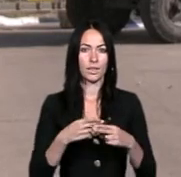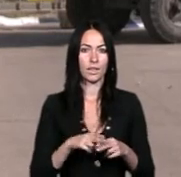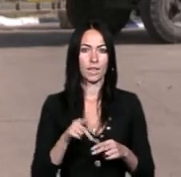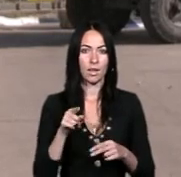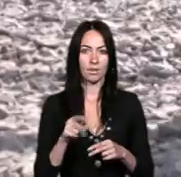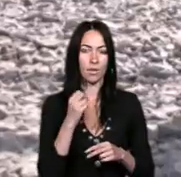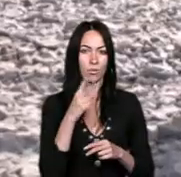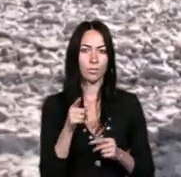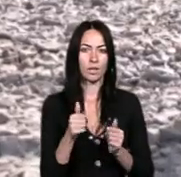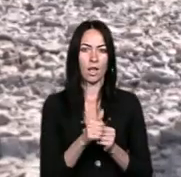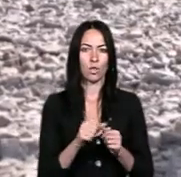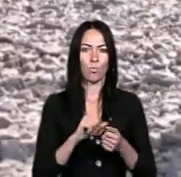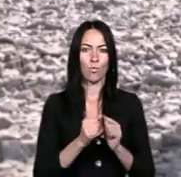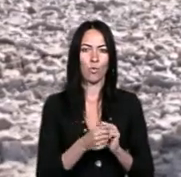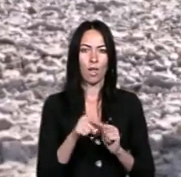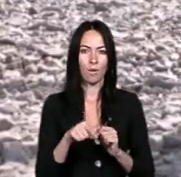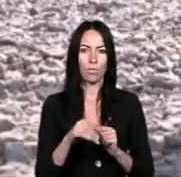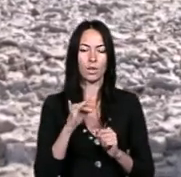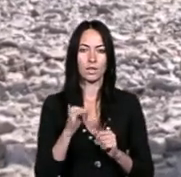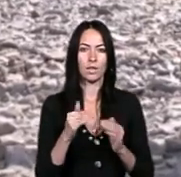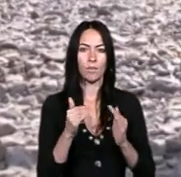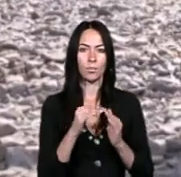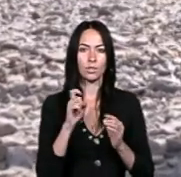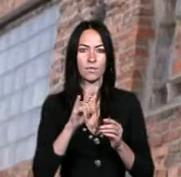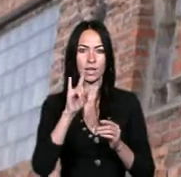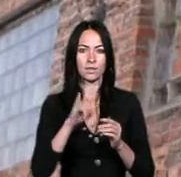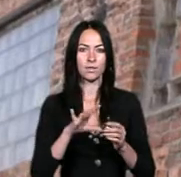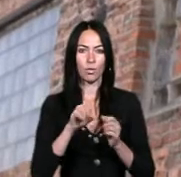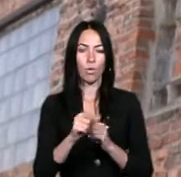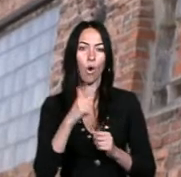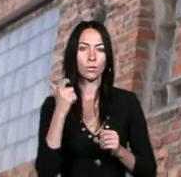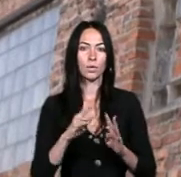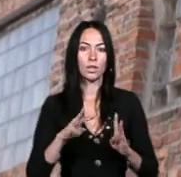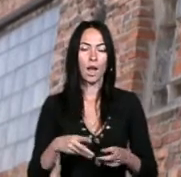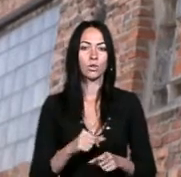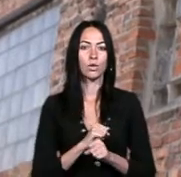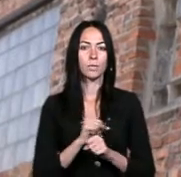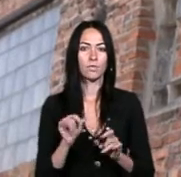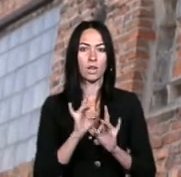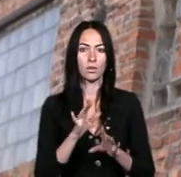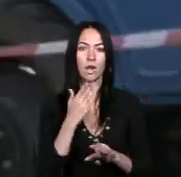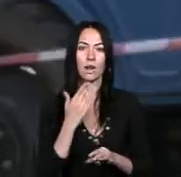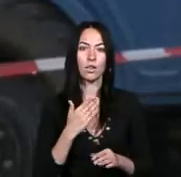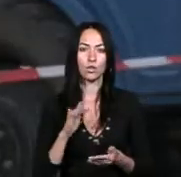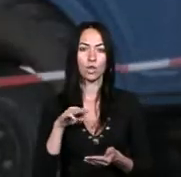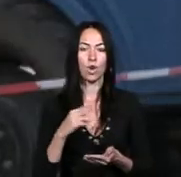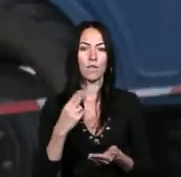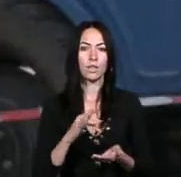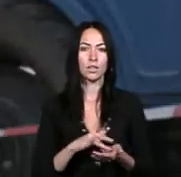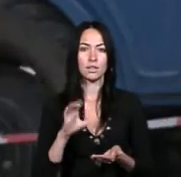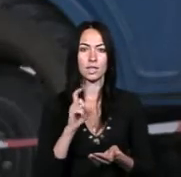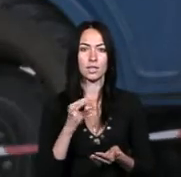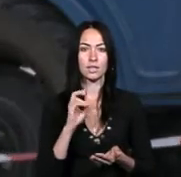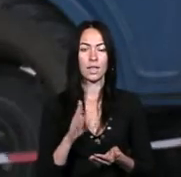нею уламок капота, також будівля з вибитим склом. Господарський трактор підірвали, каже речник торгівельного центру Сергій Зайцев. Чи можна